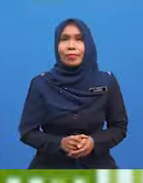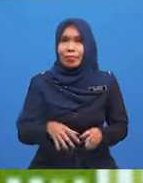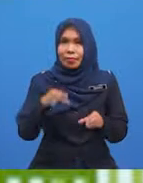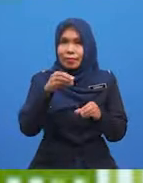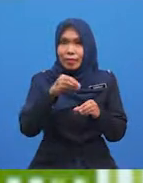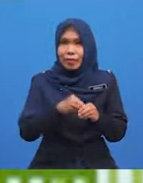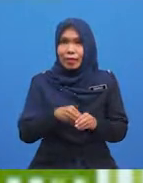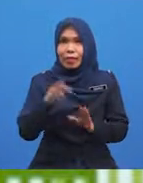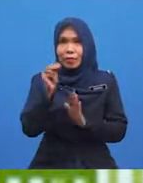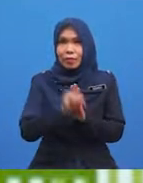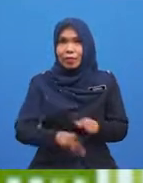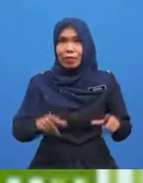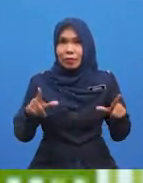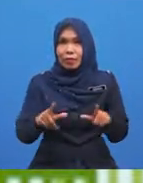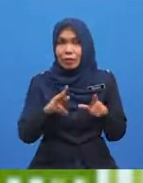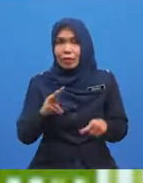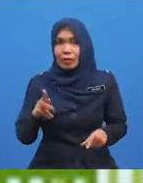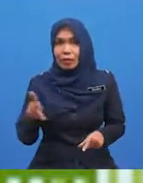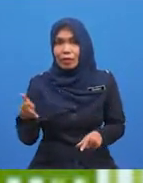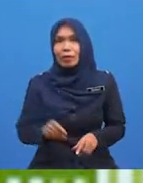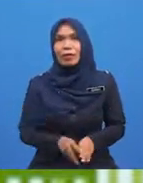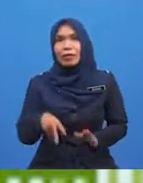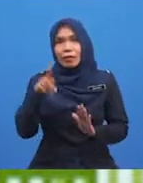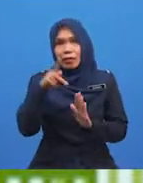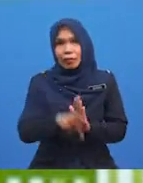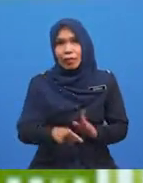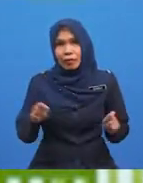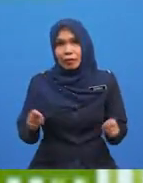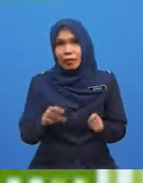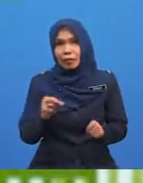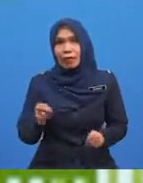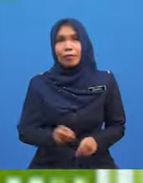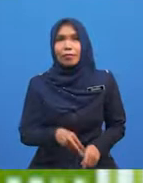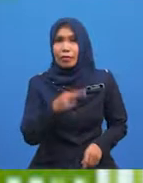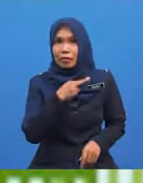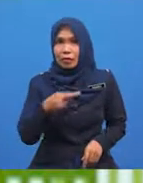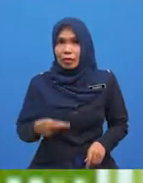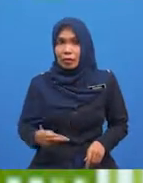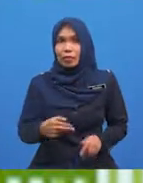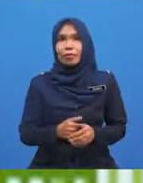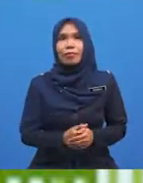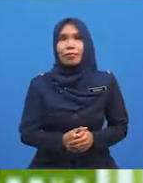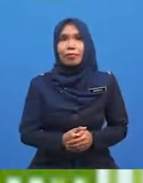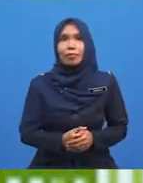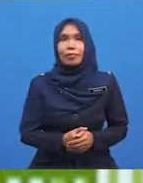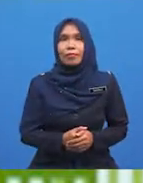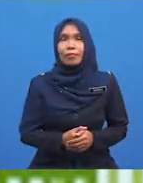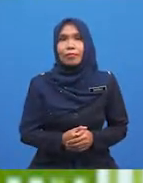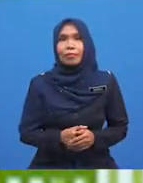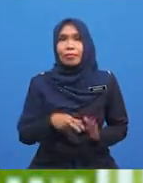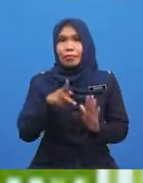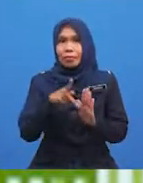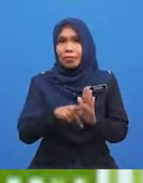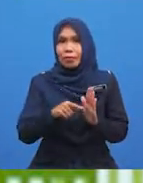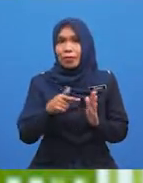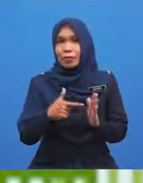Dalam melaksanakan pentadbiran Raja Berperlembagaan, Yang di-Pertuan Agong akan